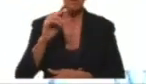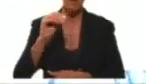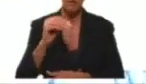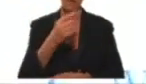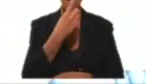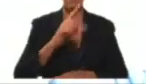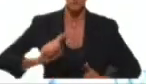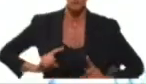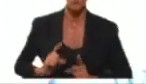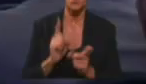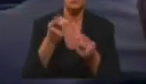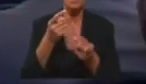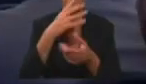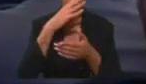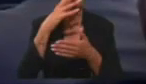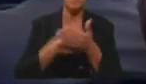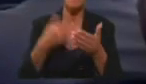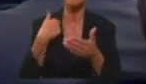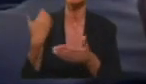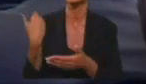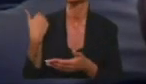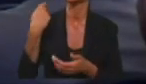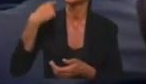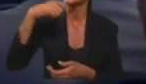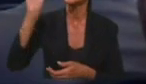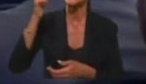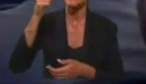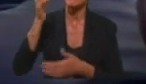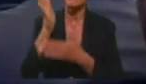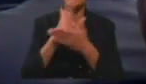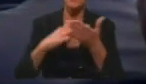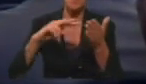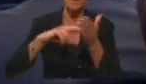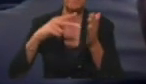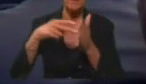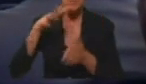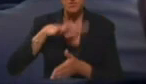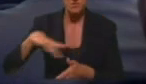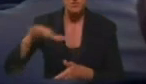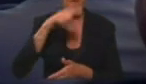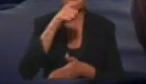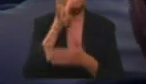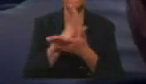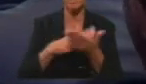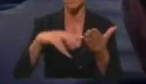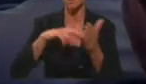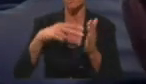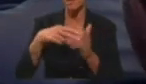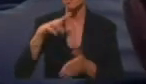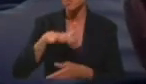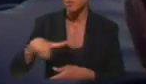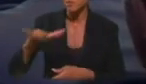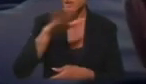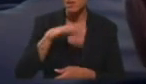jednej organizacji, tak, dosłownie byliśmy gdzieś na przykład w jednym z wydziałów planowania przestrzennego, no i ten wydział planowania przestrzennego